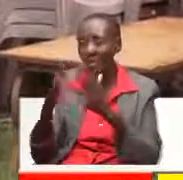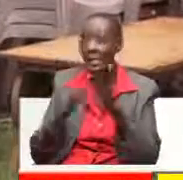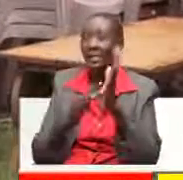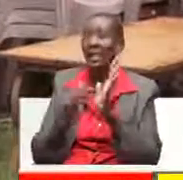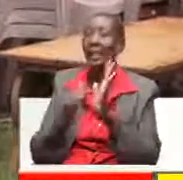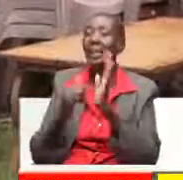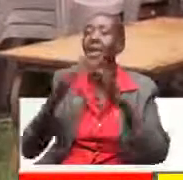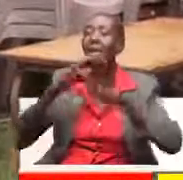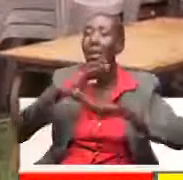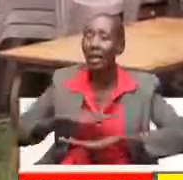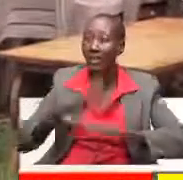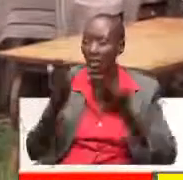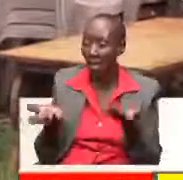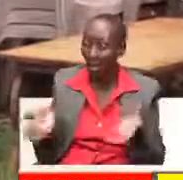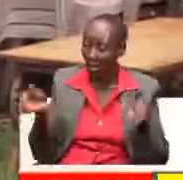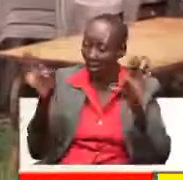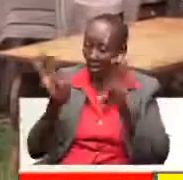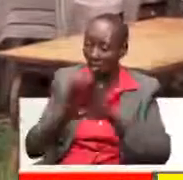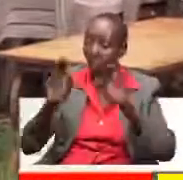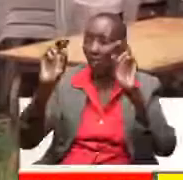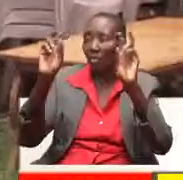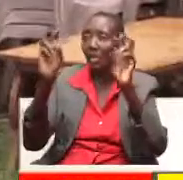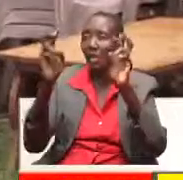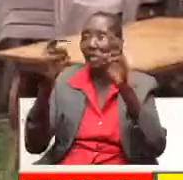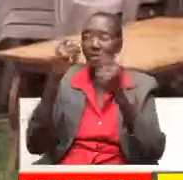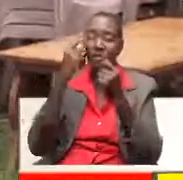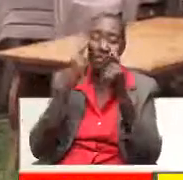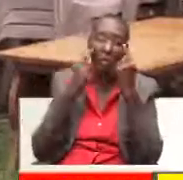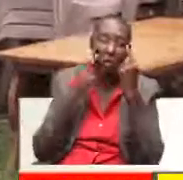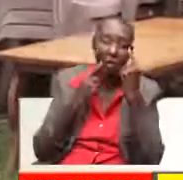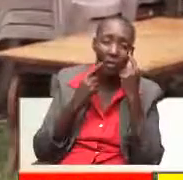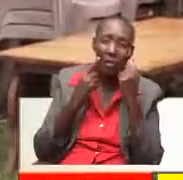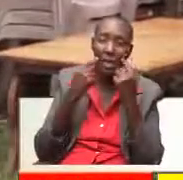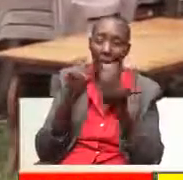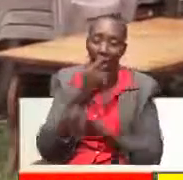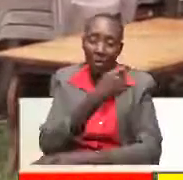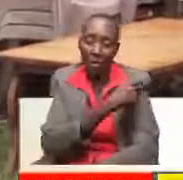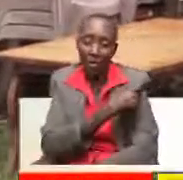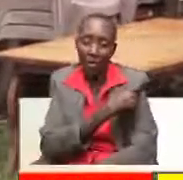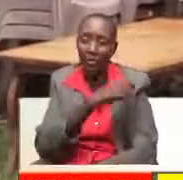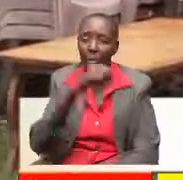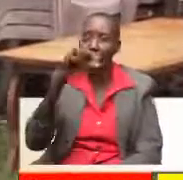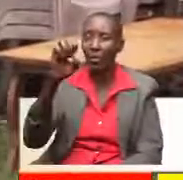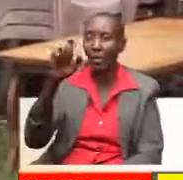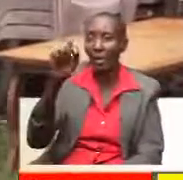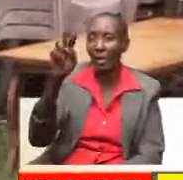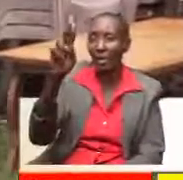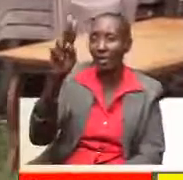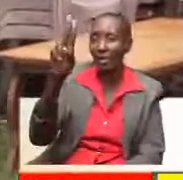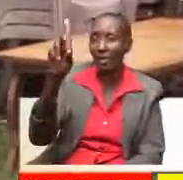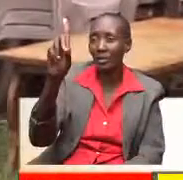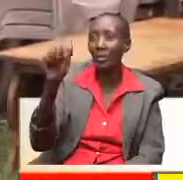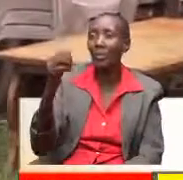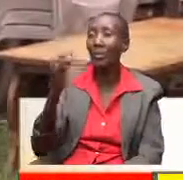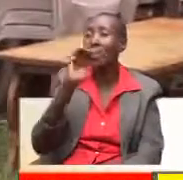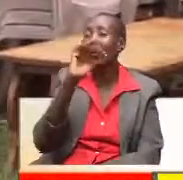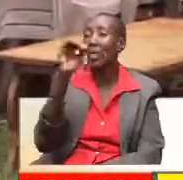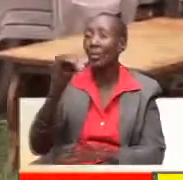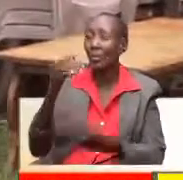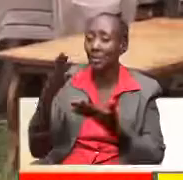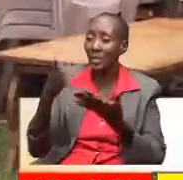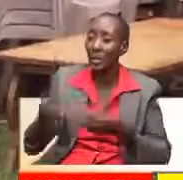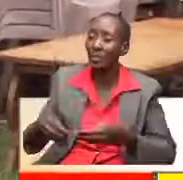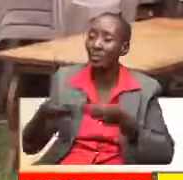wamefunga kazi ya masuala ya maombolezi, kilio chao kikiwa kwa hospitali ya Gertrude waweze kuachilia mwili wa mwenda zake